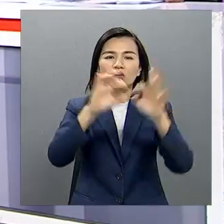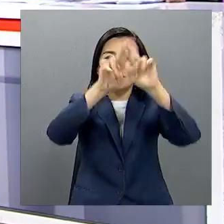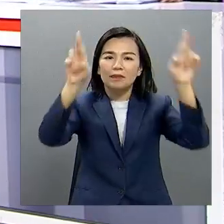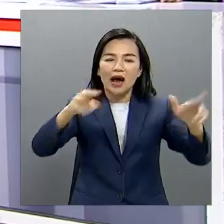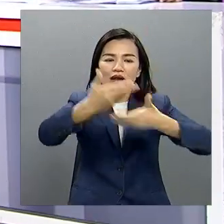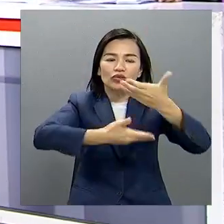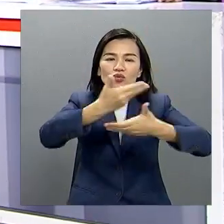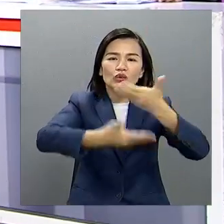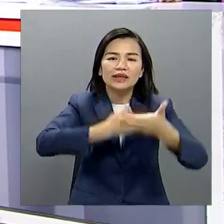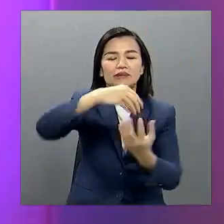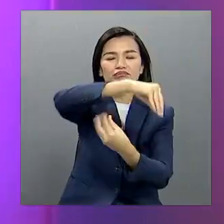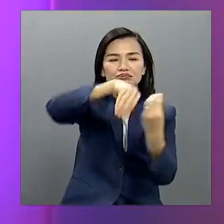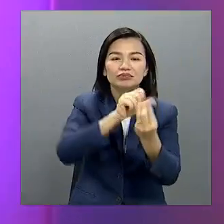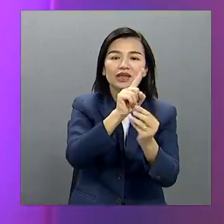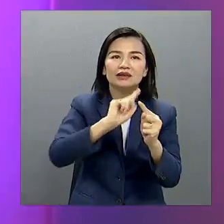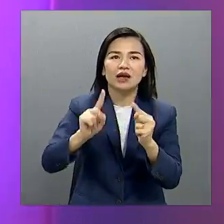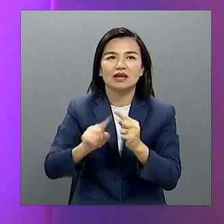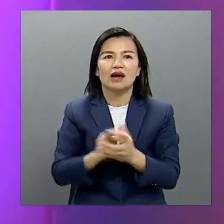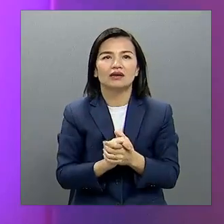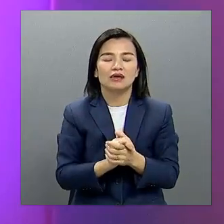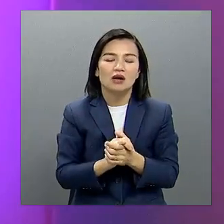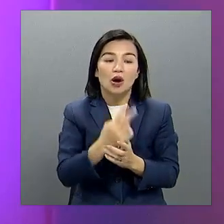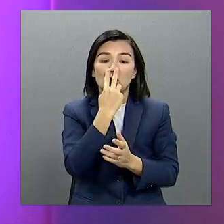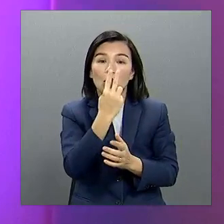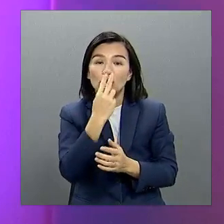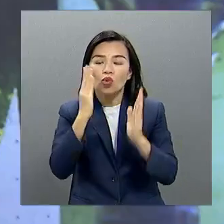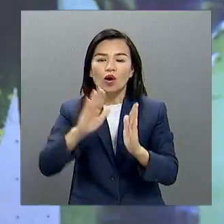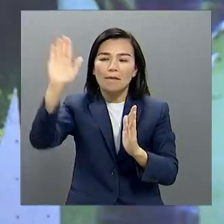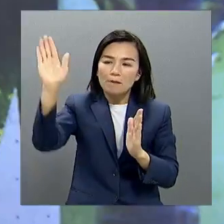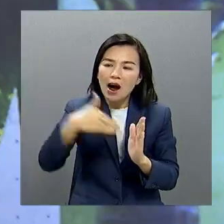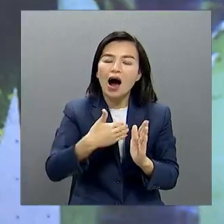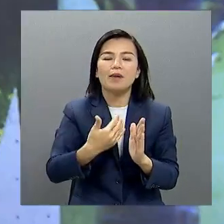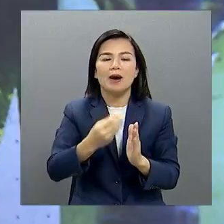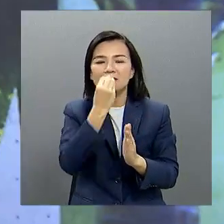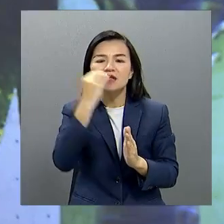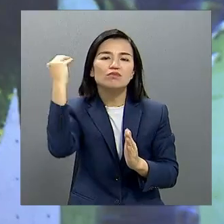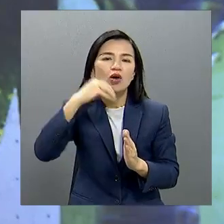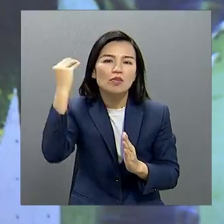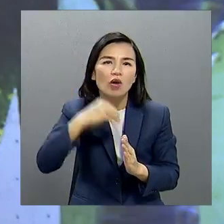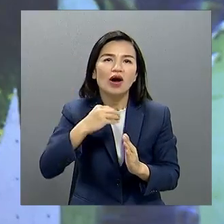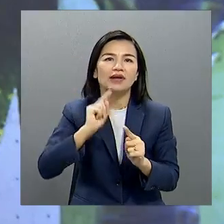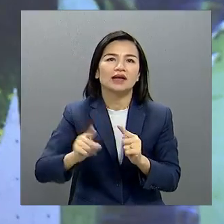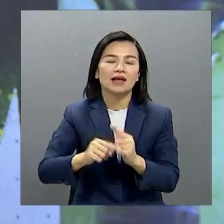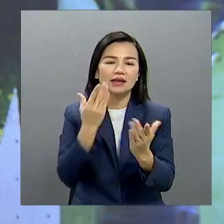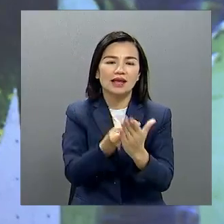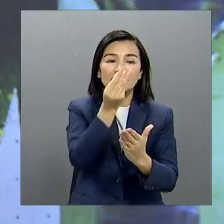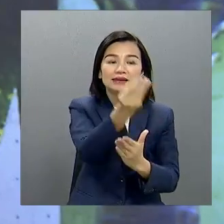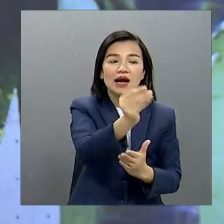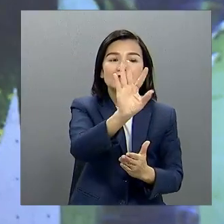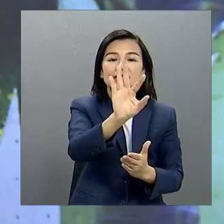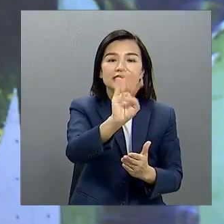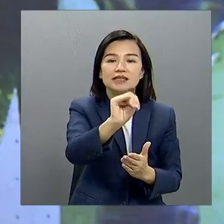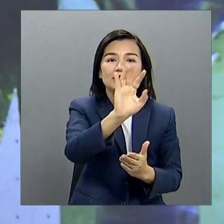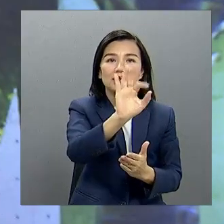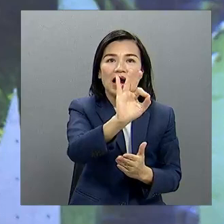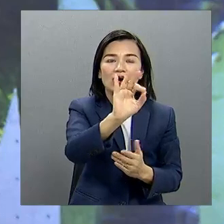ลยน ะ จะใส่ไอเดียลงไปอ่ะเน้นคนมาบ่อยๆมาซ้ำเน า ะ เนี่ยราคา49บาทแต่ว่าถ้าจะกินร้านนี้นี่ต้องไปที่จังหวั